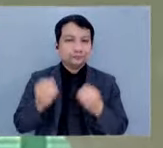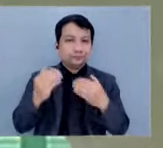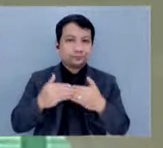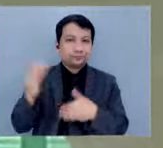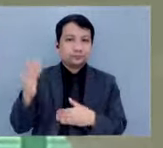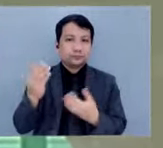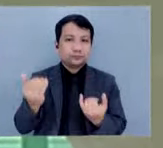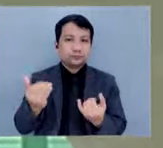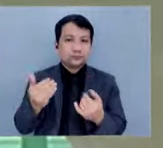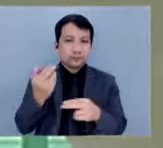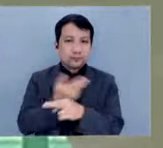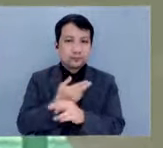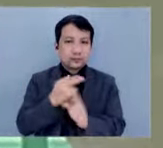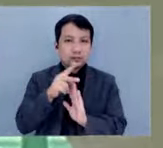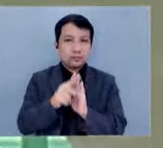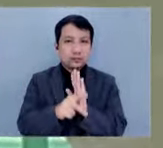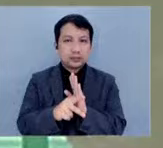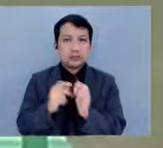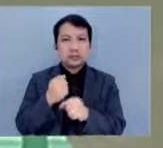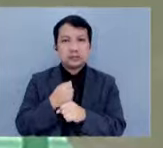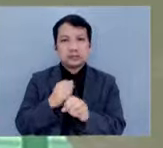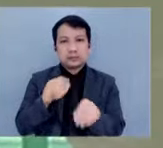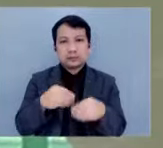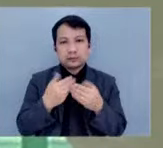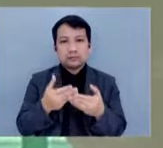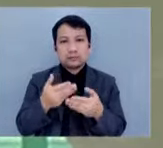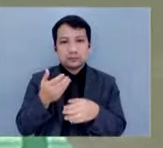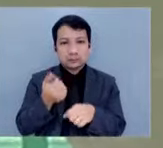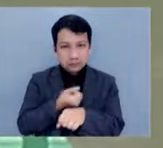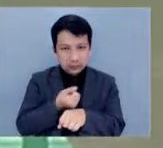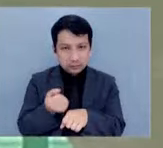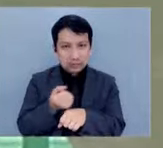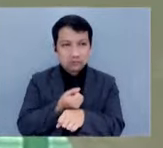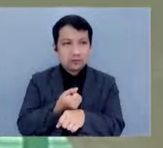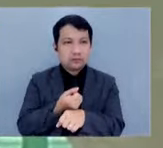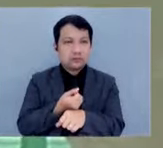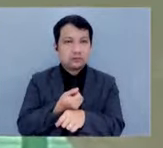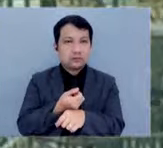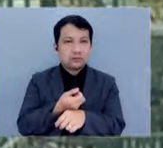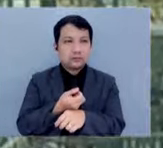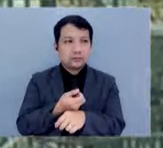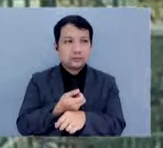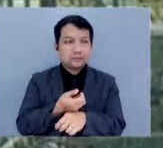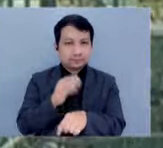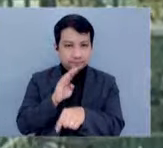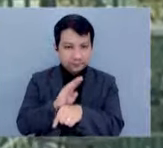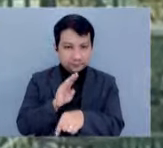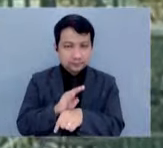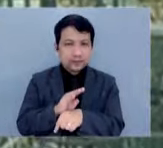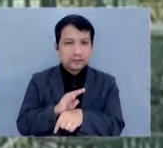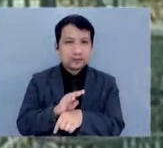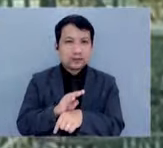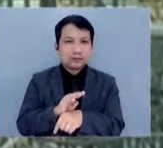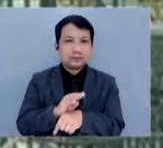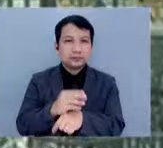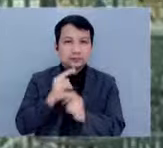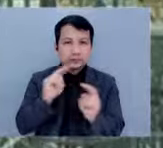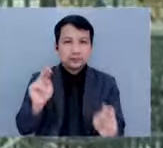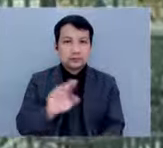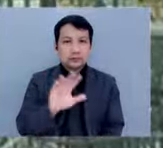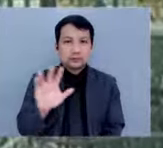regulasyong binibigay. Pahirap ng pahirap yung ease of doing business. Nagbabalita mula sa